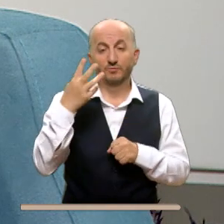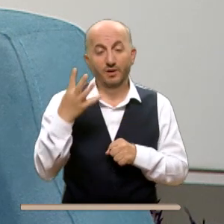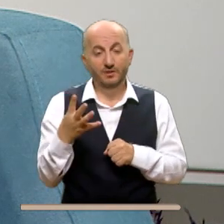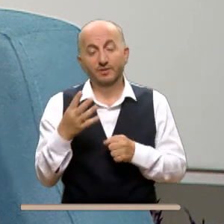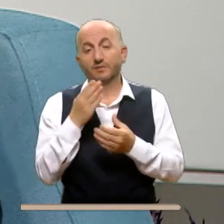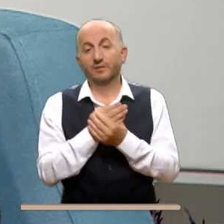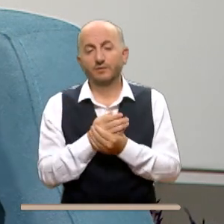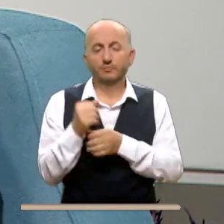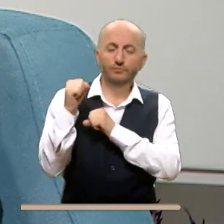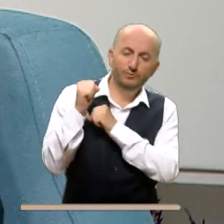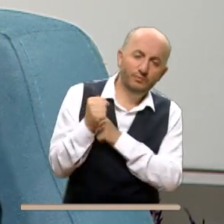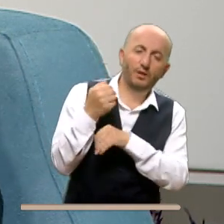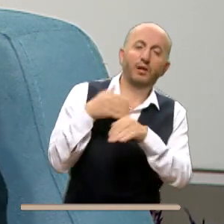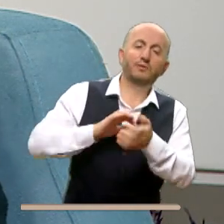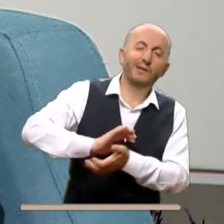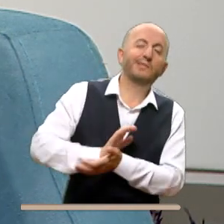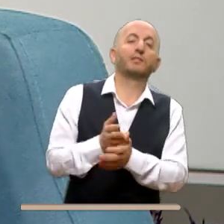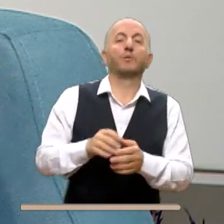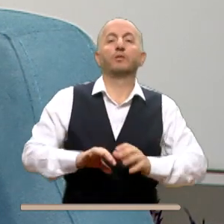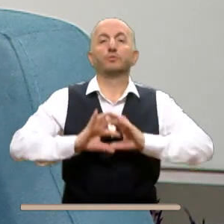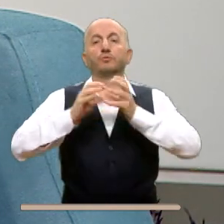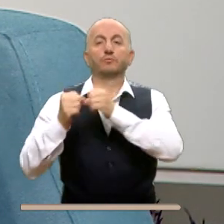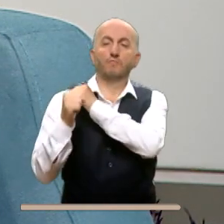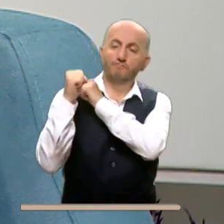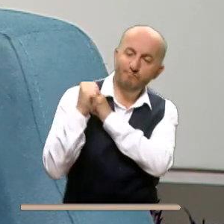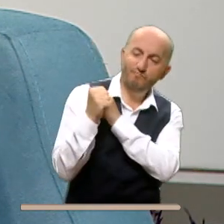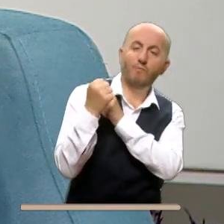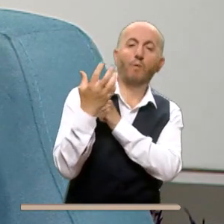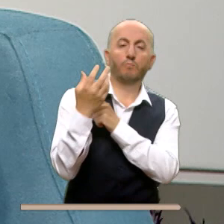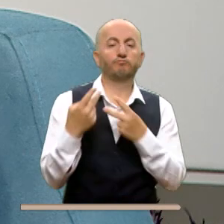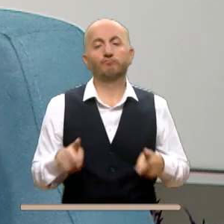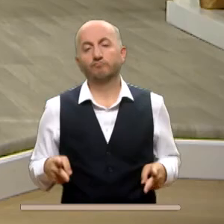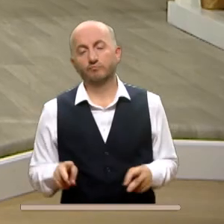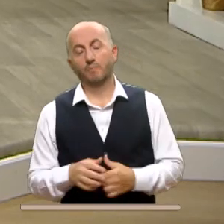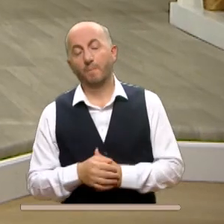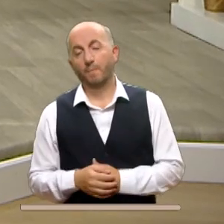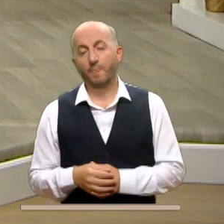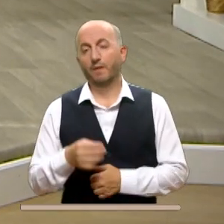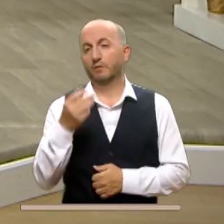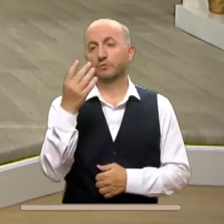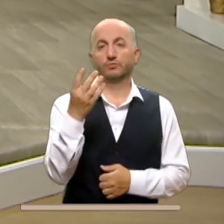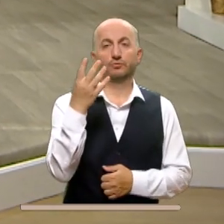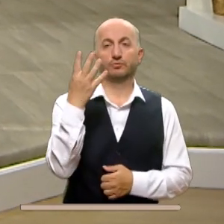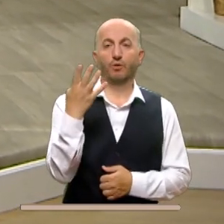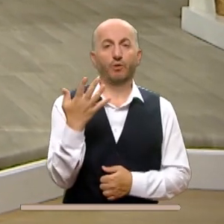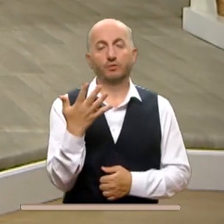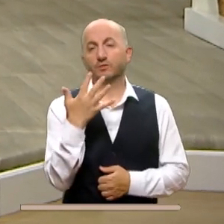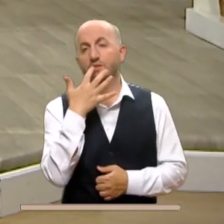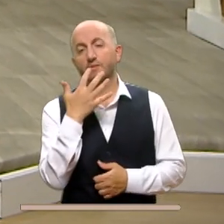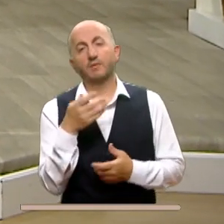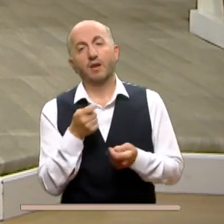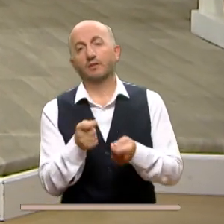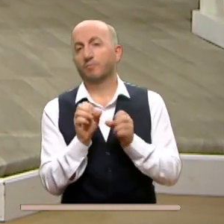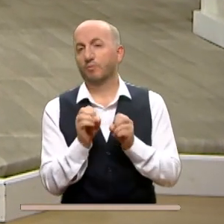ezilmeyin. Siz dünyayı yüklenebilirsiniz, dünyayı omuzlayabilirsiniz. Nedir ki 3-5 tane ders, 3-4 yıllık bir eğitim öğretim programı,